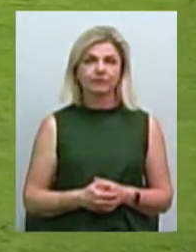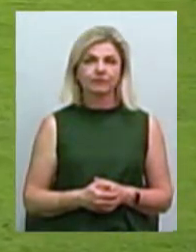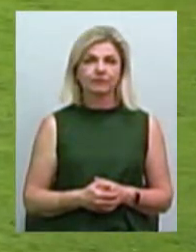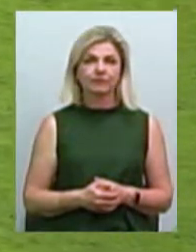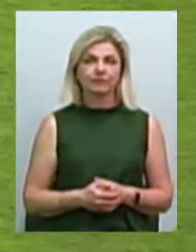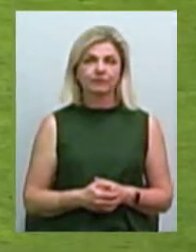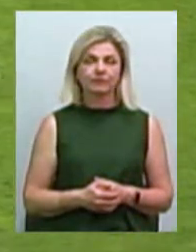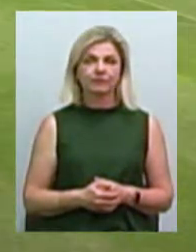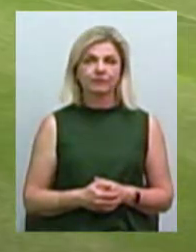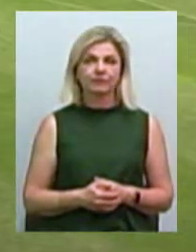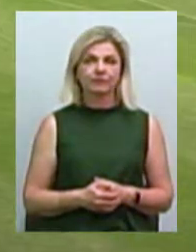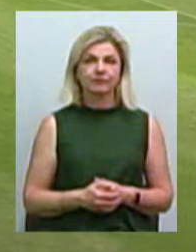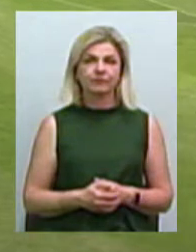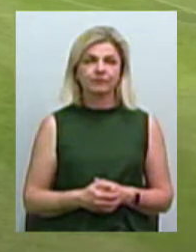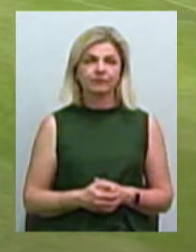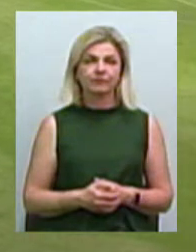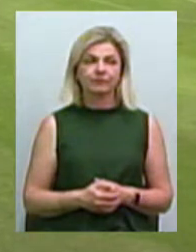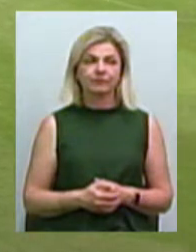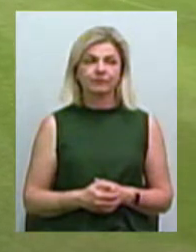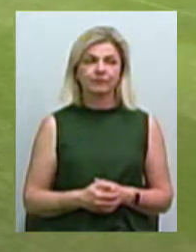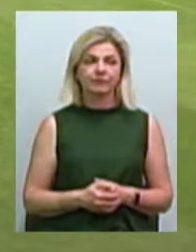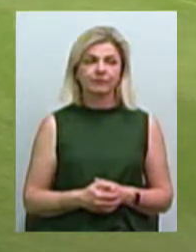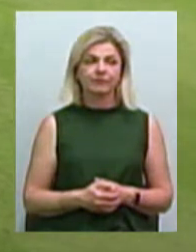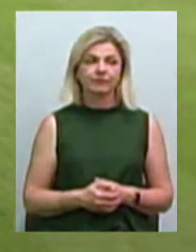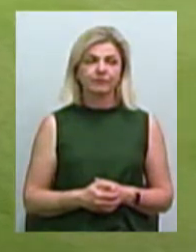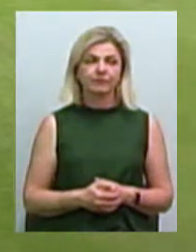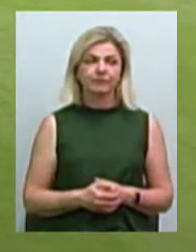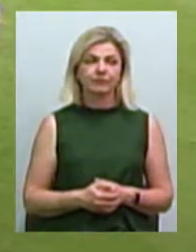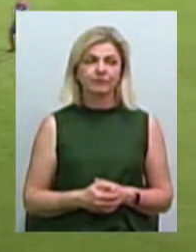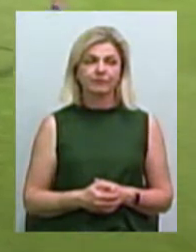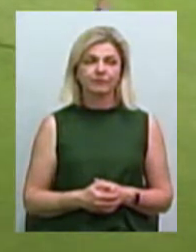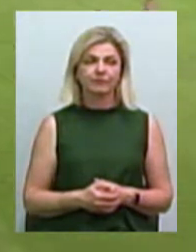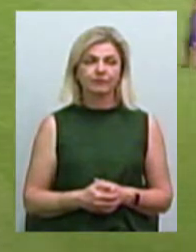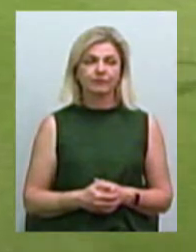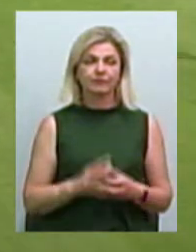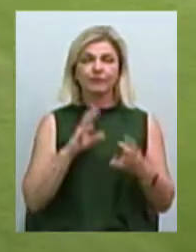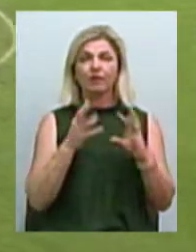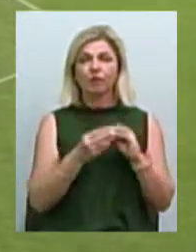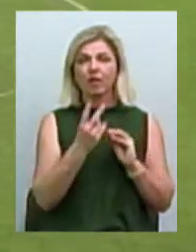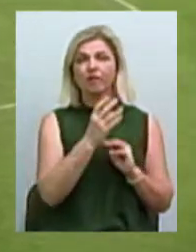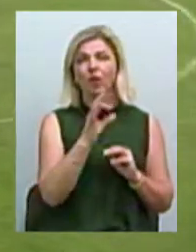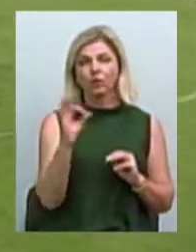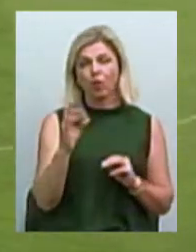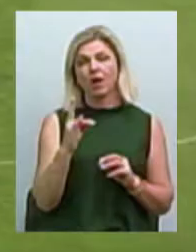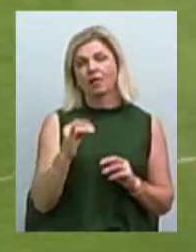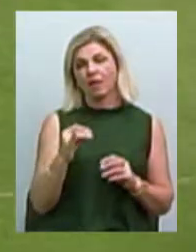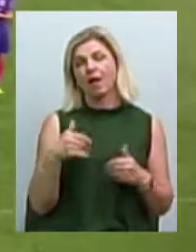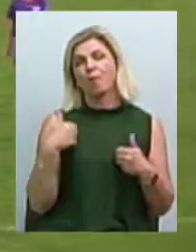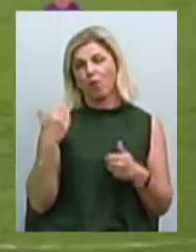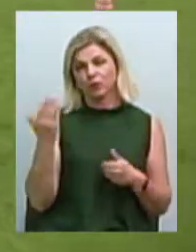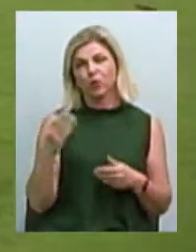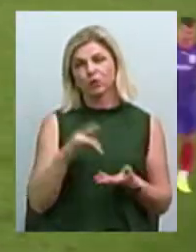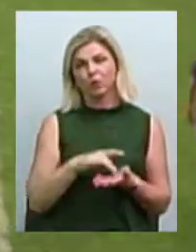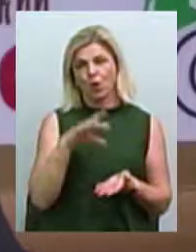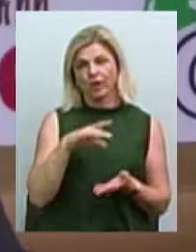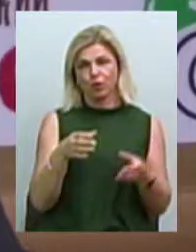нього другою у матчі. У меншості команда Сергія Шищенка не зуміла змінити рахунок. У підсумку 2-0 на користь столичної команди. Хороша гра